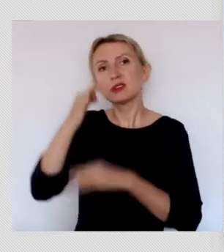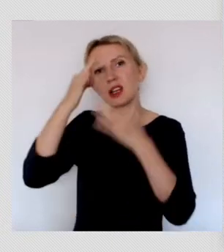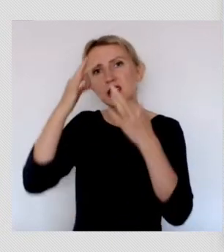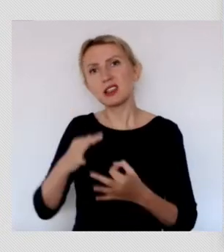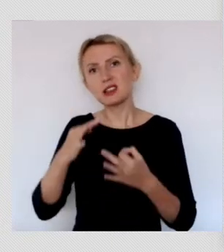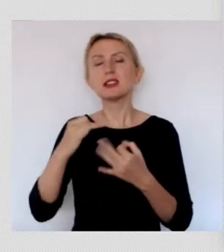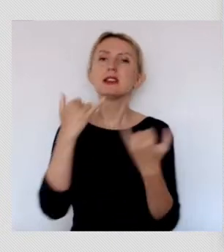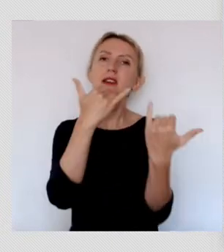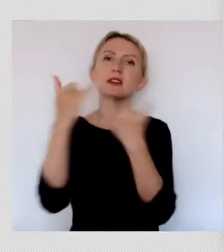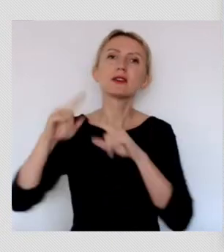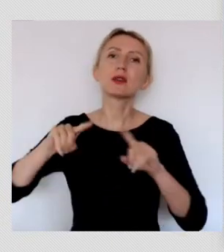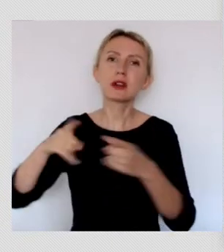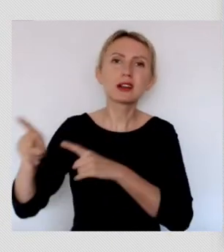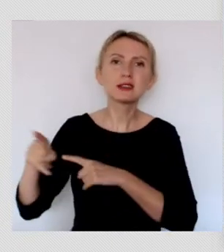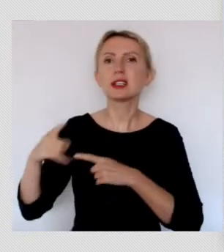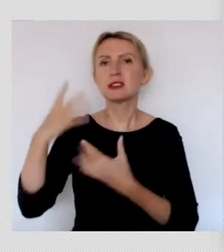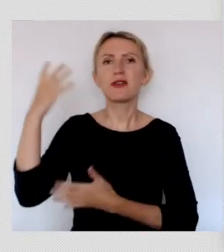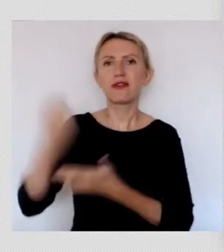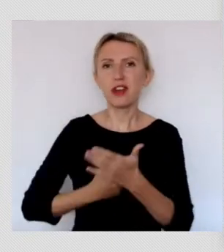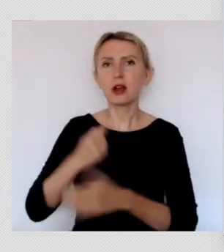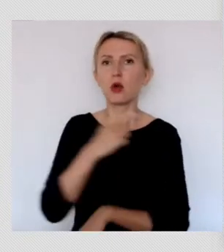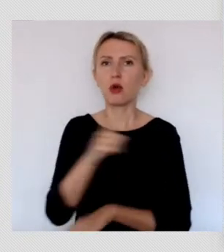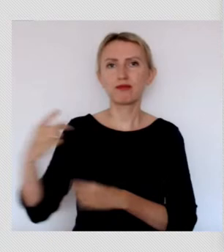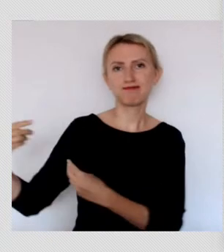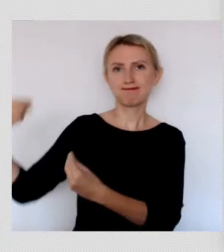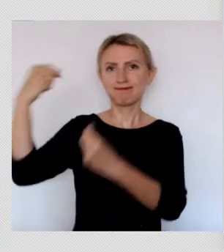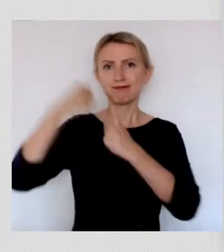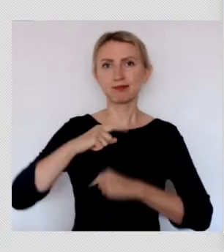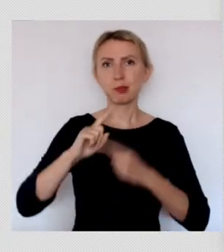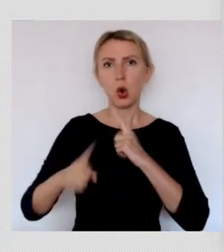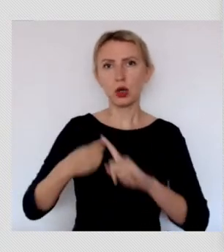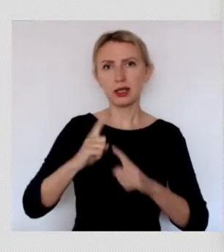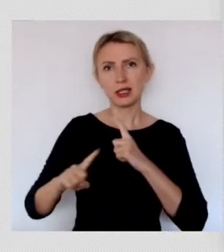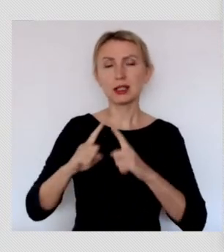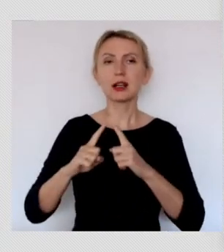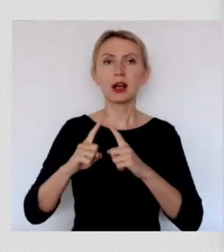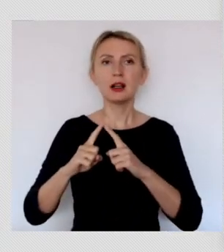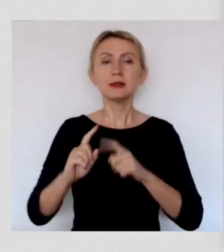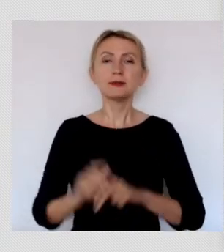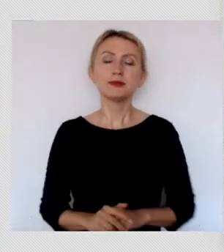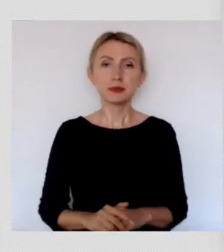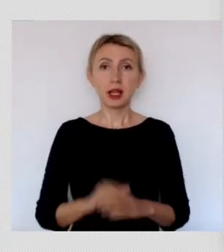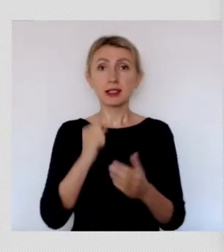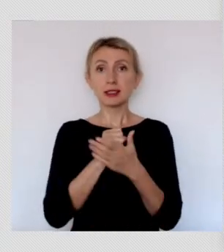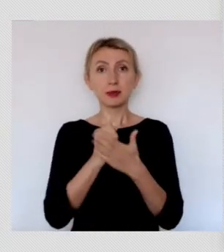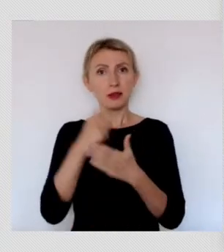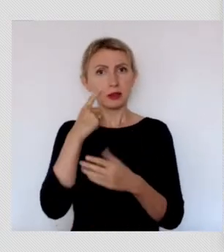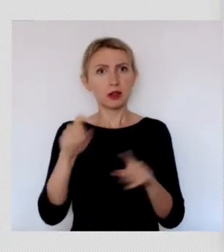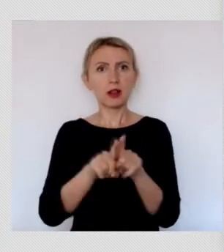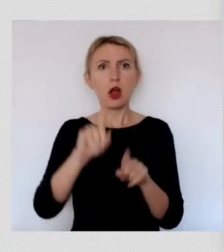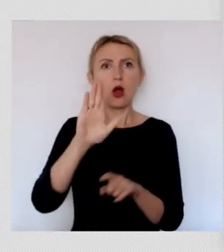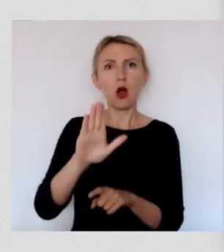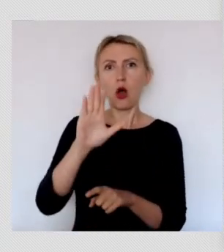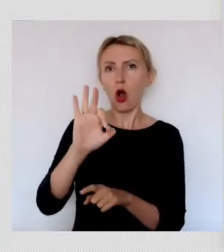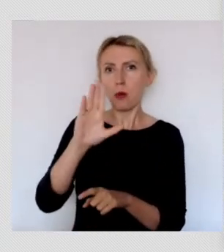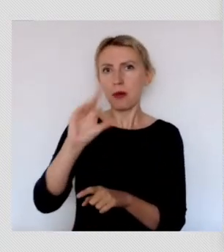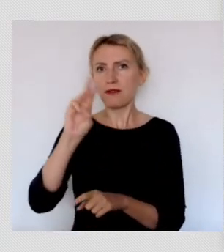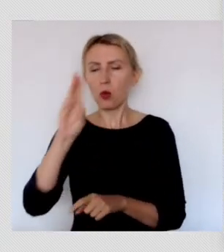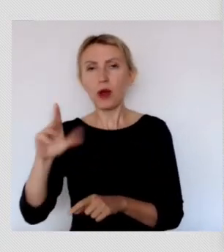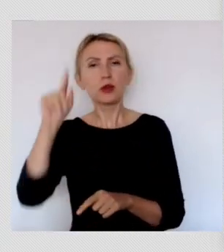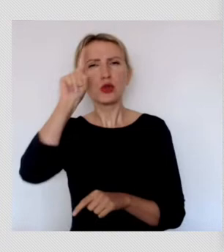trzecie, organizacje trzecie do finansowania polityki. Na to że kwestia też zwróciła uwagę OBWE w raporcie dotyczącym